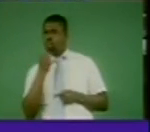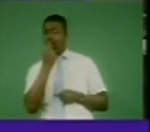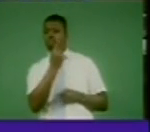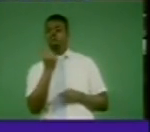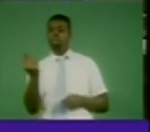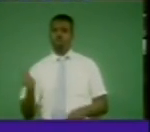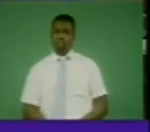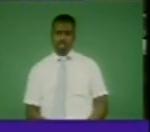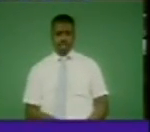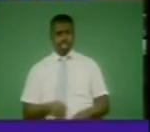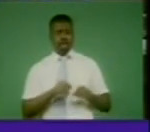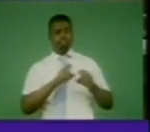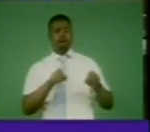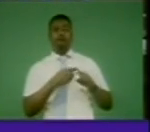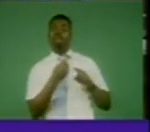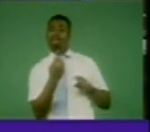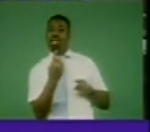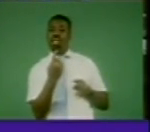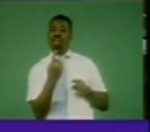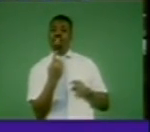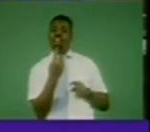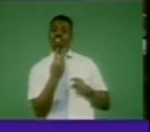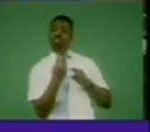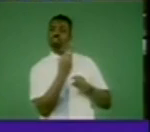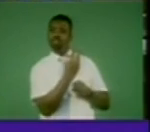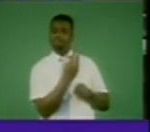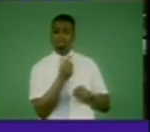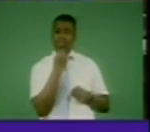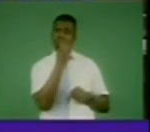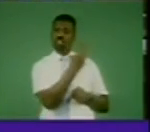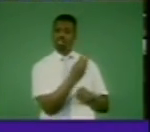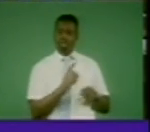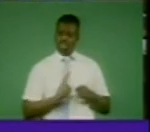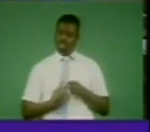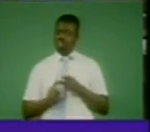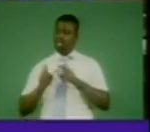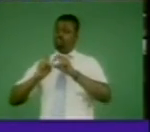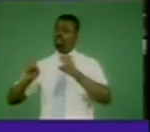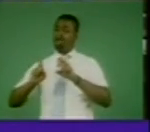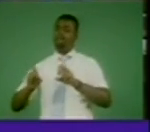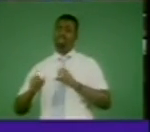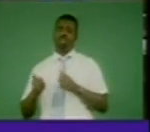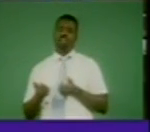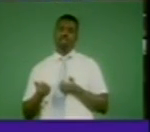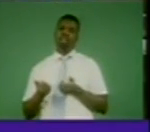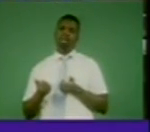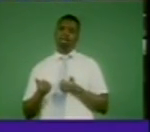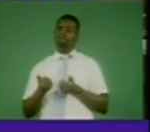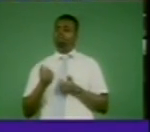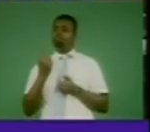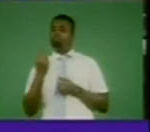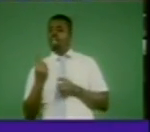ibara ya 132 kura 2, ibara ya 133 hadi 34 kura moja na ibara ya 135 kura